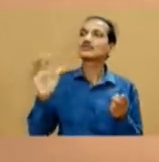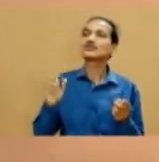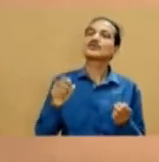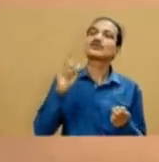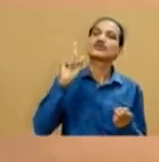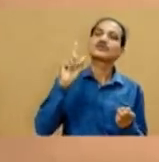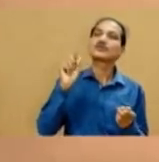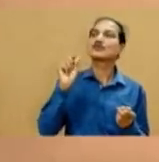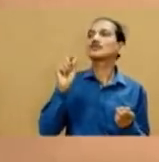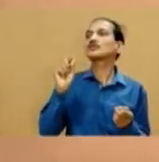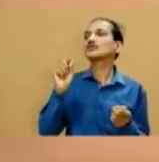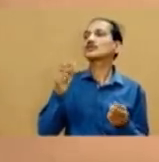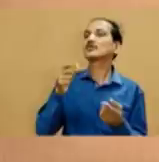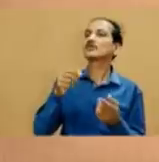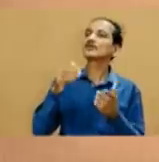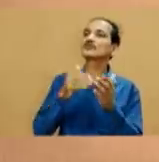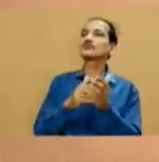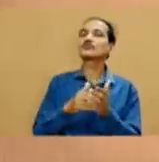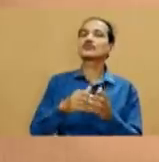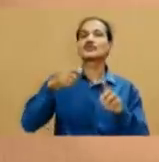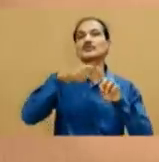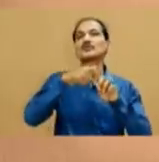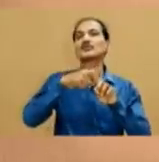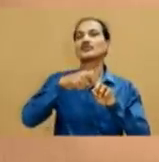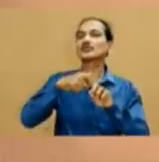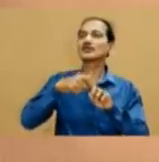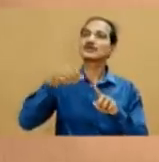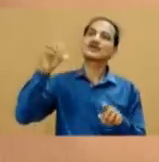ପ୍ରଥମ କଣ୍ଟେନମେଣ୍ଟ ଜୋନ୍ ହୋଇଛି ଖୋର୍ଦ୍ଧା ଜିଲ୍ଲାରେ।